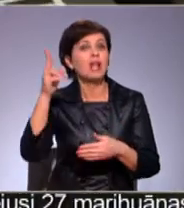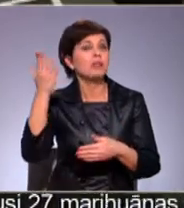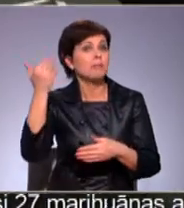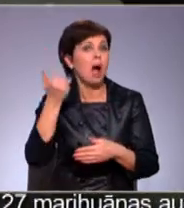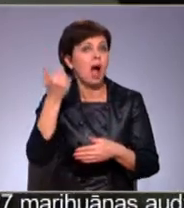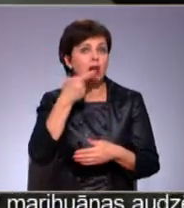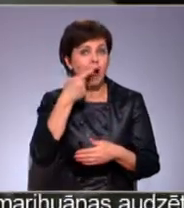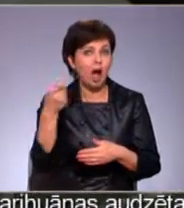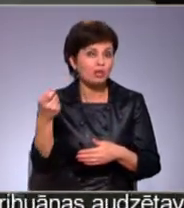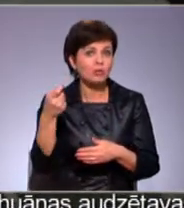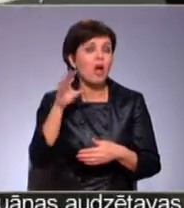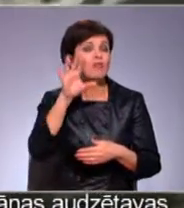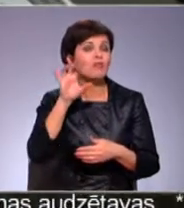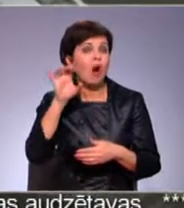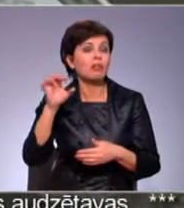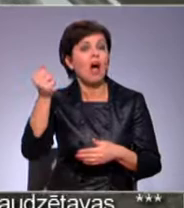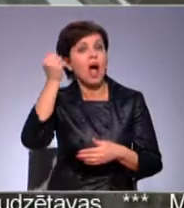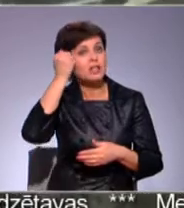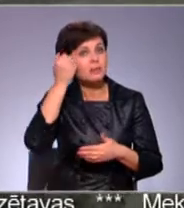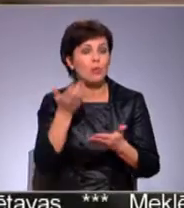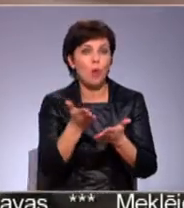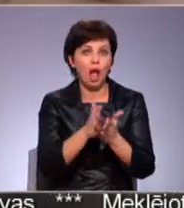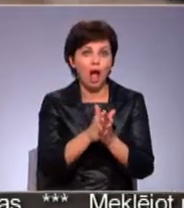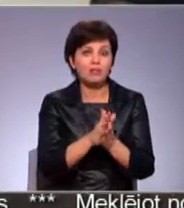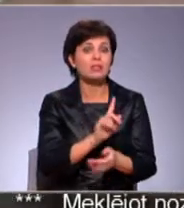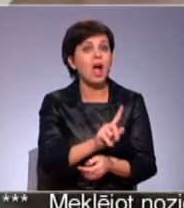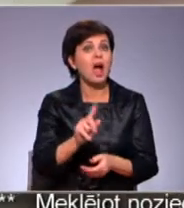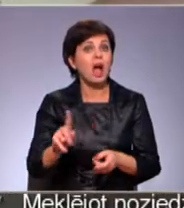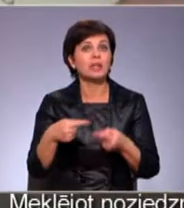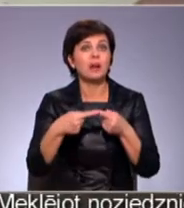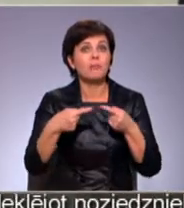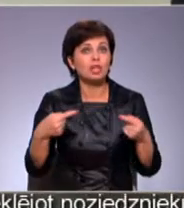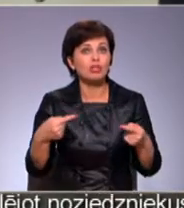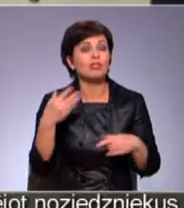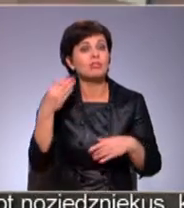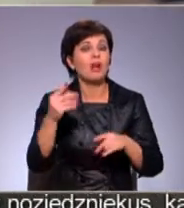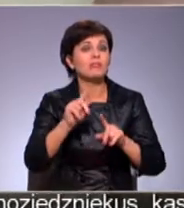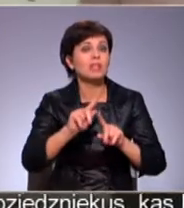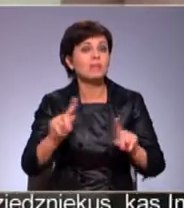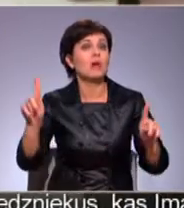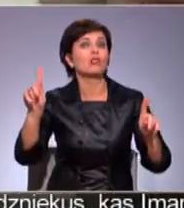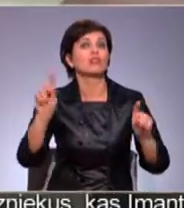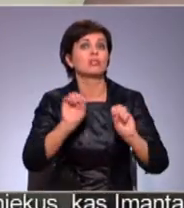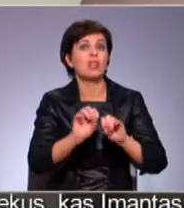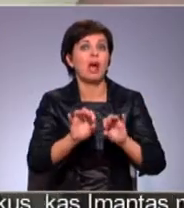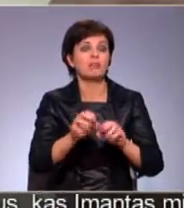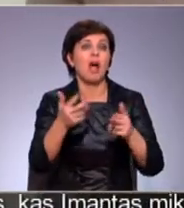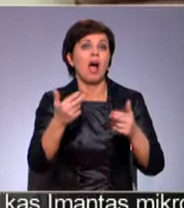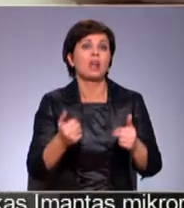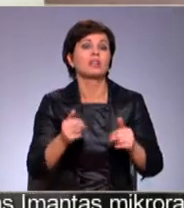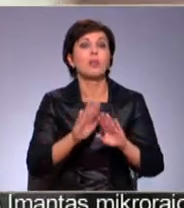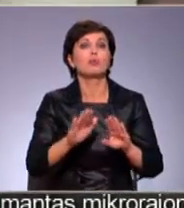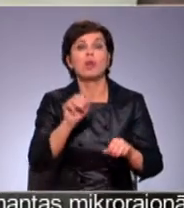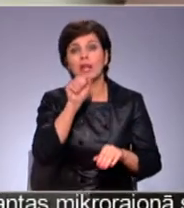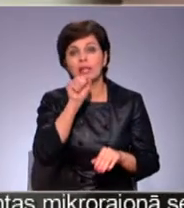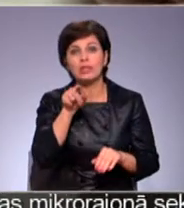gadsimtu rodamas fotoalbumos un atmiņu kladēs. Katram priekšmetam esot savs īpašs stāsts, atzīst muzeja gids. Kas